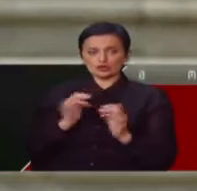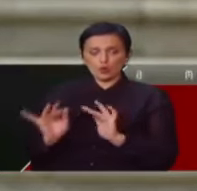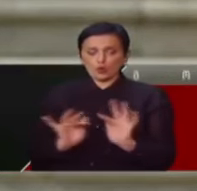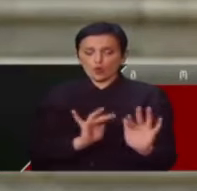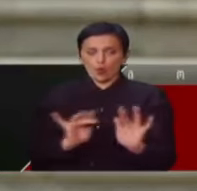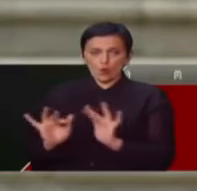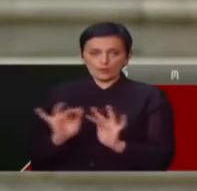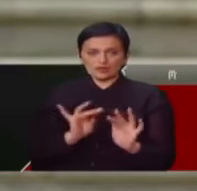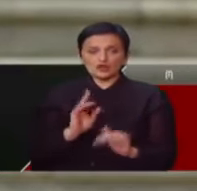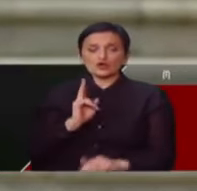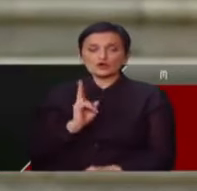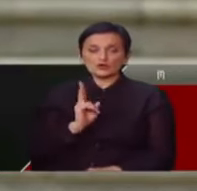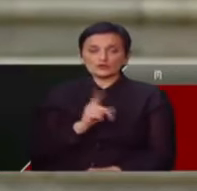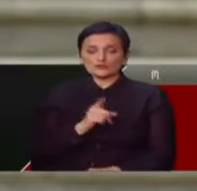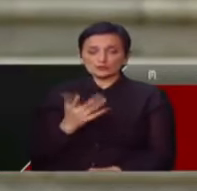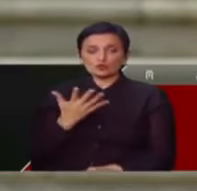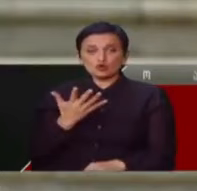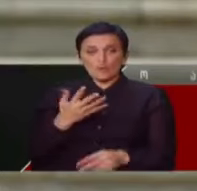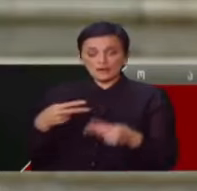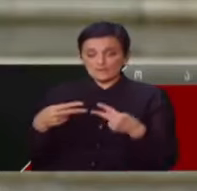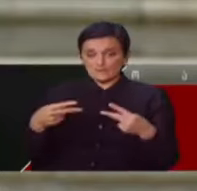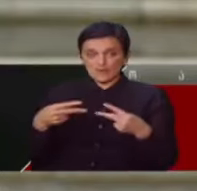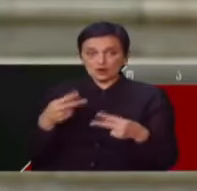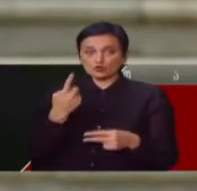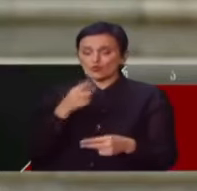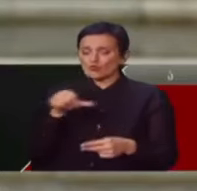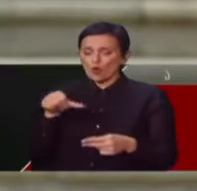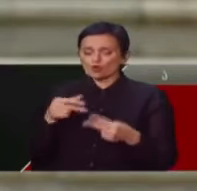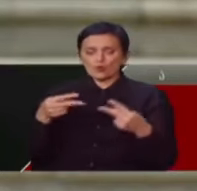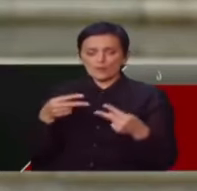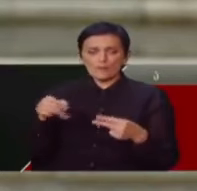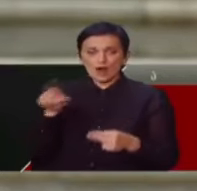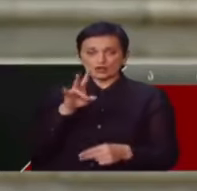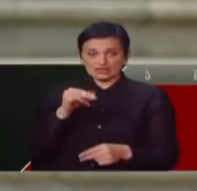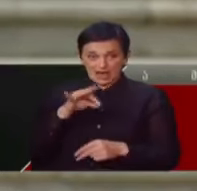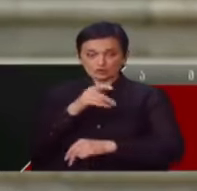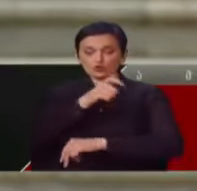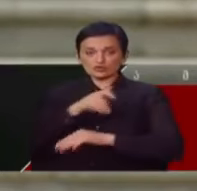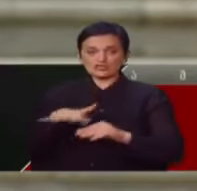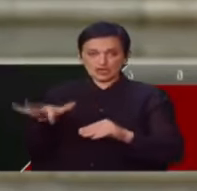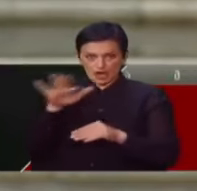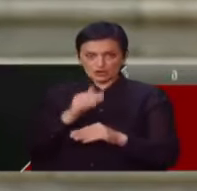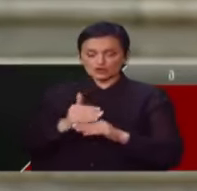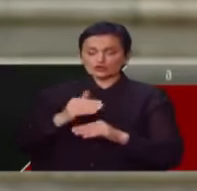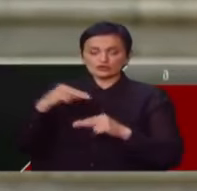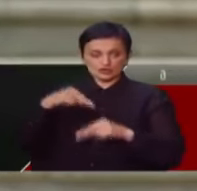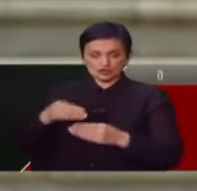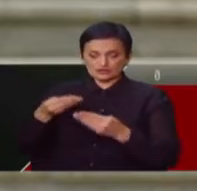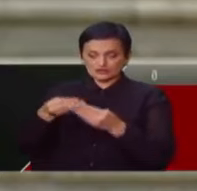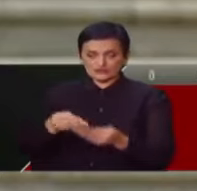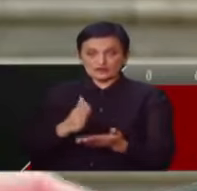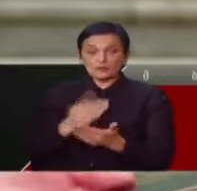ოპერაციებში, კი ვინმეს და რომელიმე პარტნიორს, და არა მხოლოდ პარტნიორს, არამედ თვითონ ნატოს წევრ ქვეყნებსაც შეუტანია წვლილი.